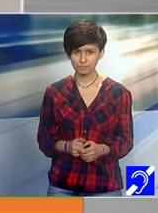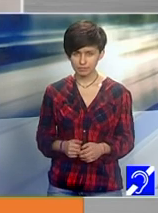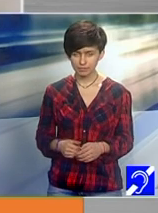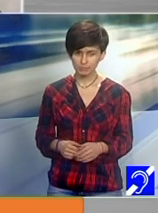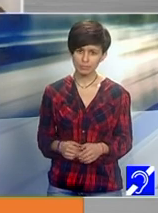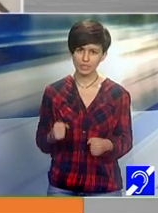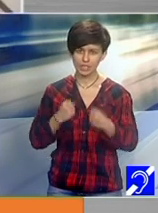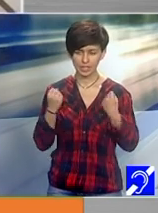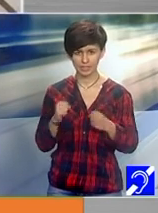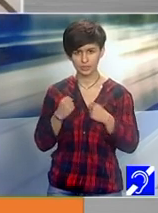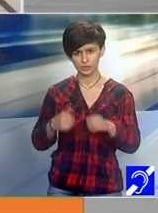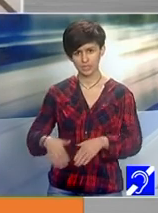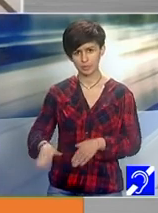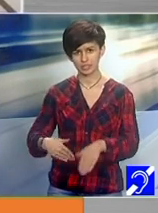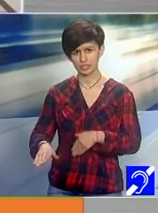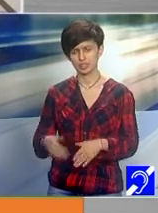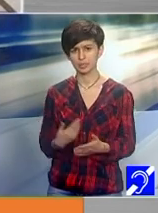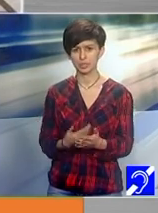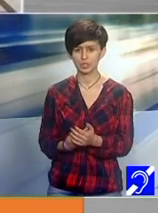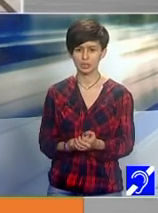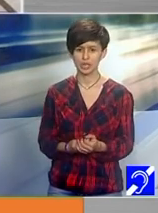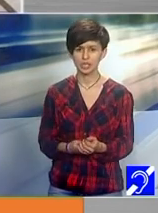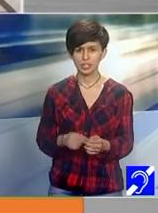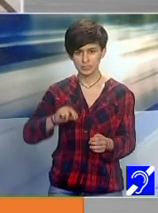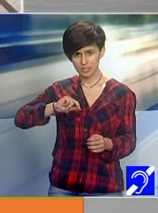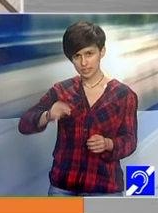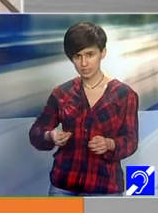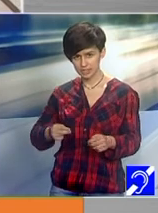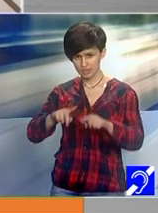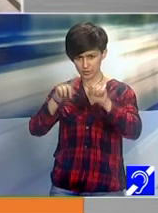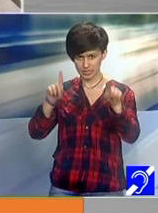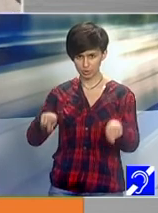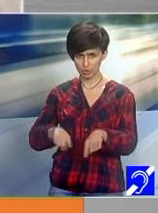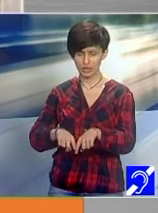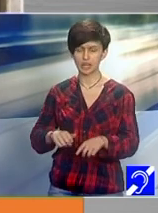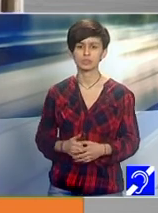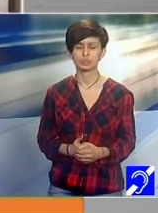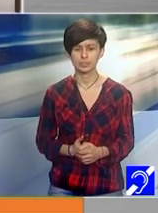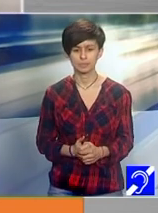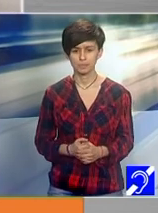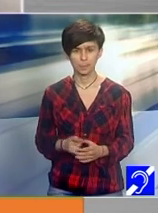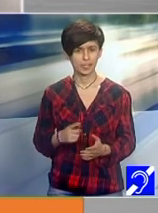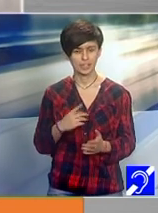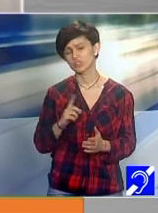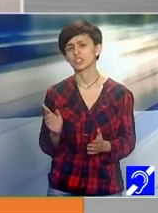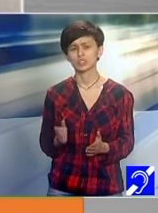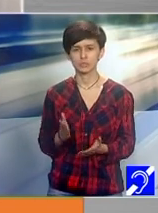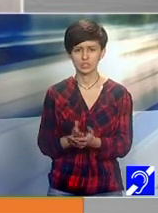acesta, ministrul Constantin, să semneze acel contract cu Siveco și nu să fie semnat de